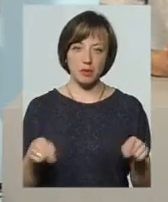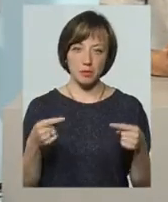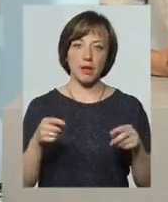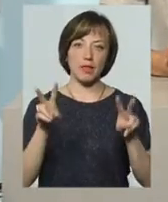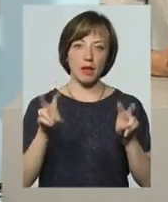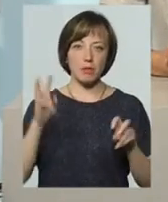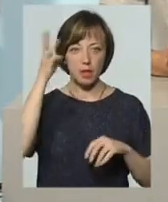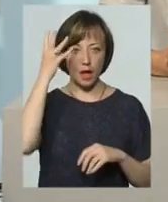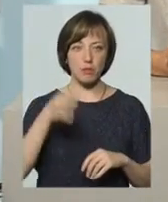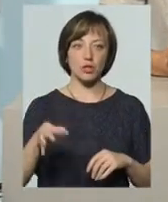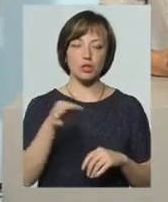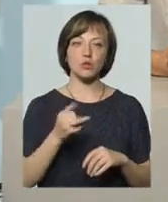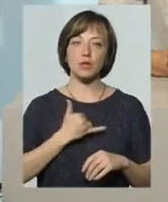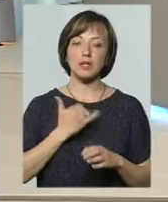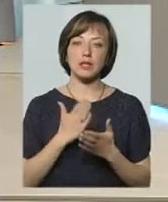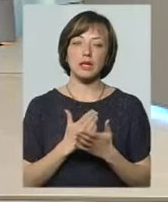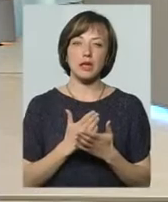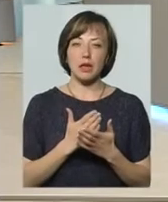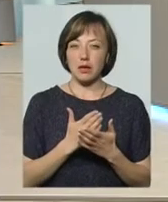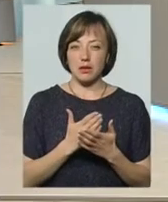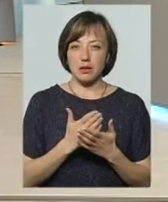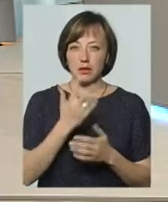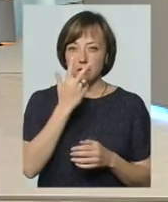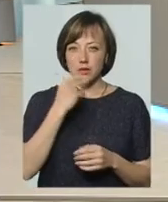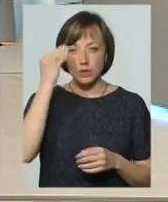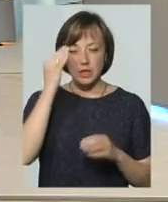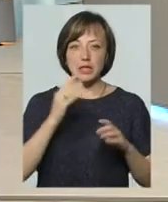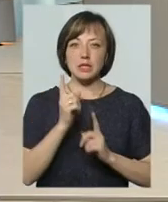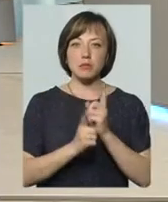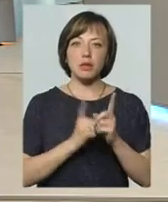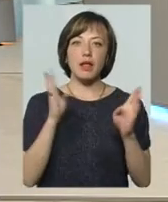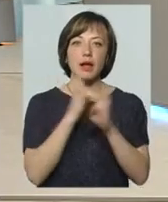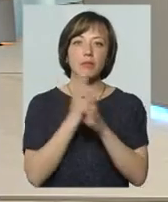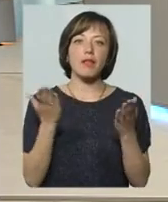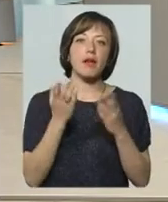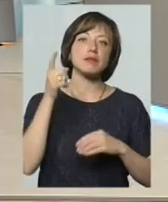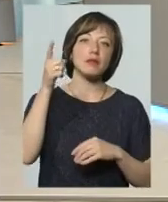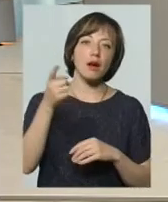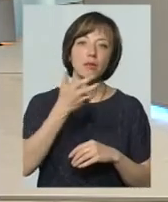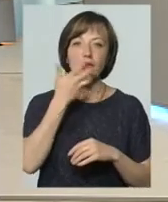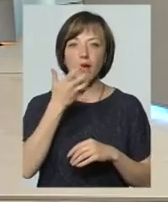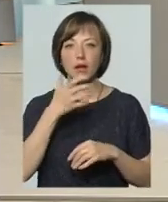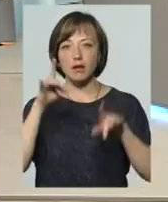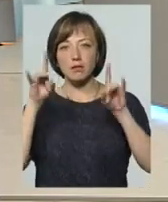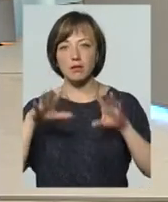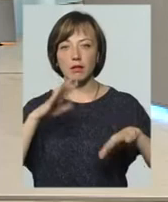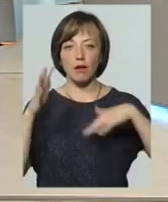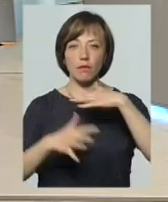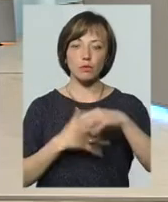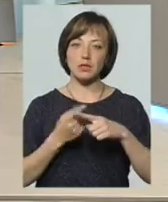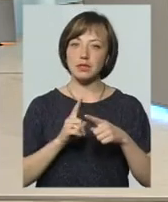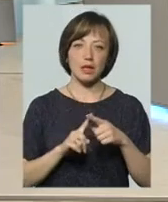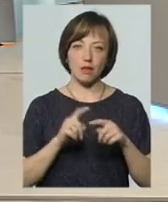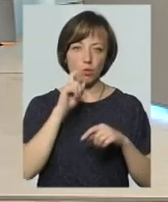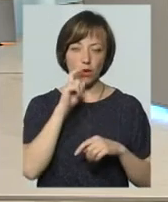їх на Хмельниччині, тому що в нас є якийсь такий стереотип, що зміни клімату – це десь там, де тепло, це там, де аномалії, тайфуни. Ну, це точно